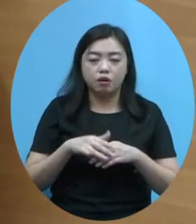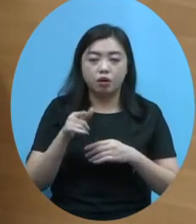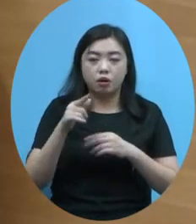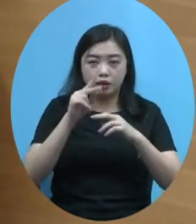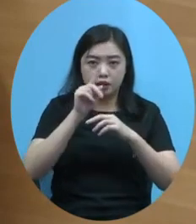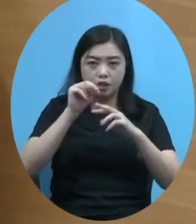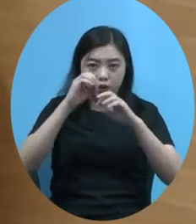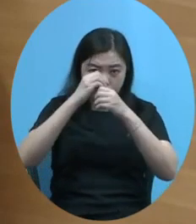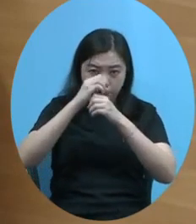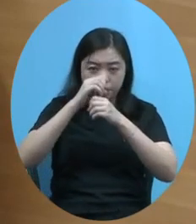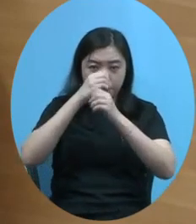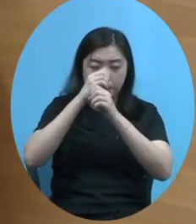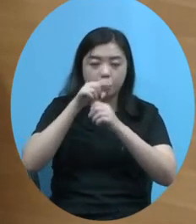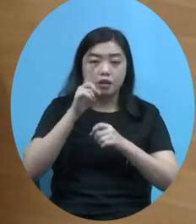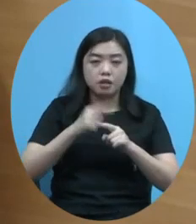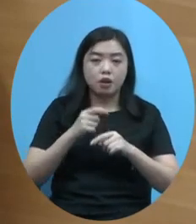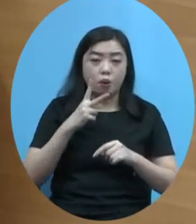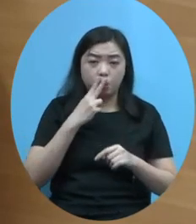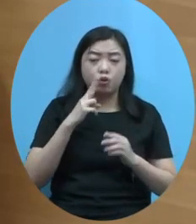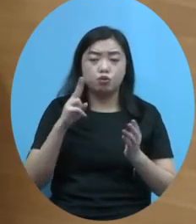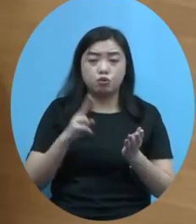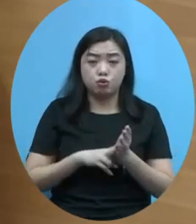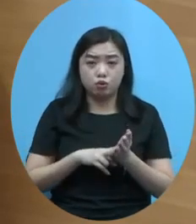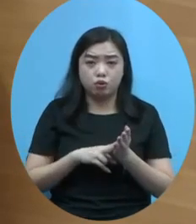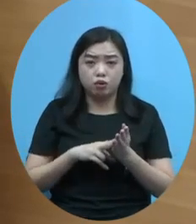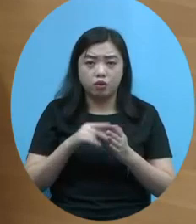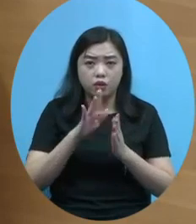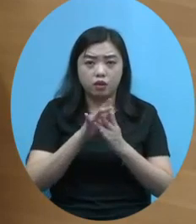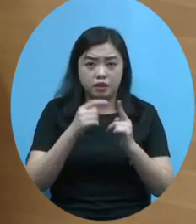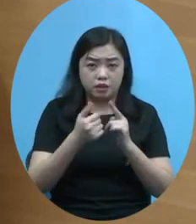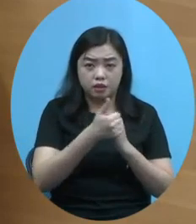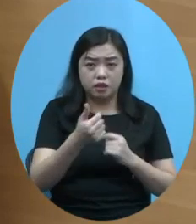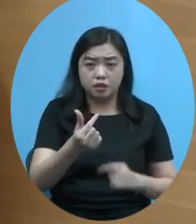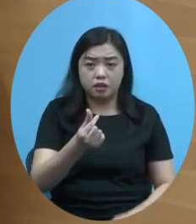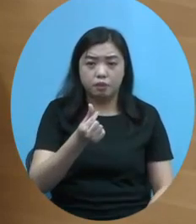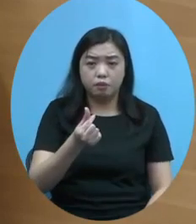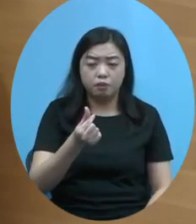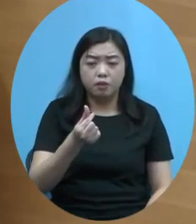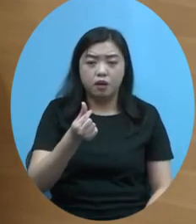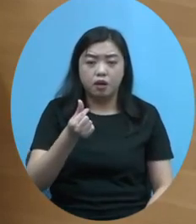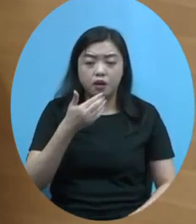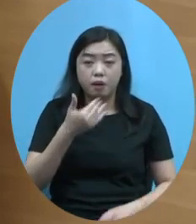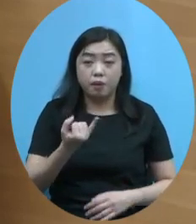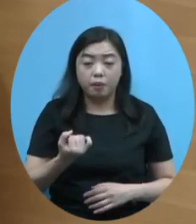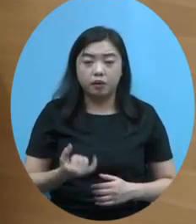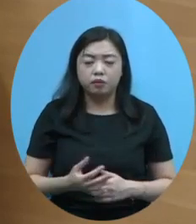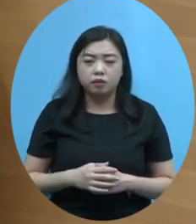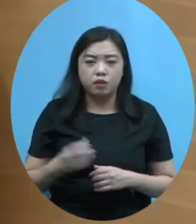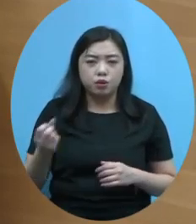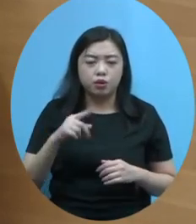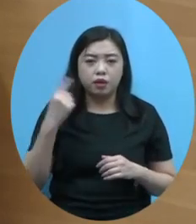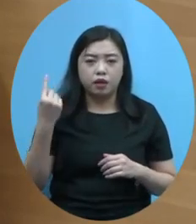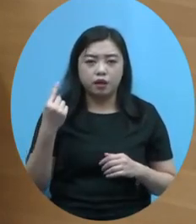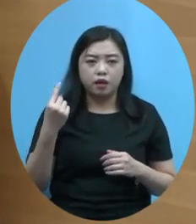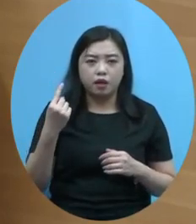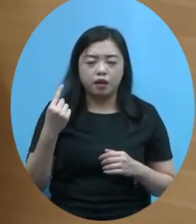分析，有冇話初步頭緒係即係咪都相信係經過嗰十個個案即係之間感染咧？另外中九龍幹線地盤